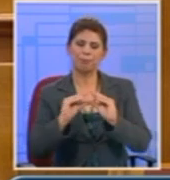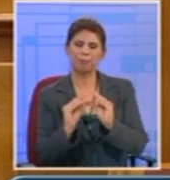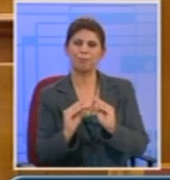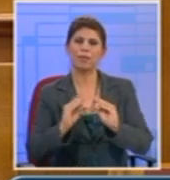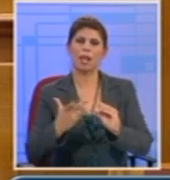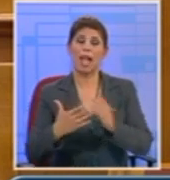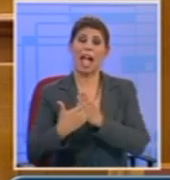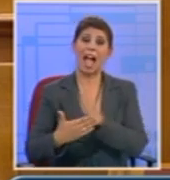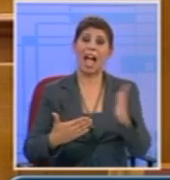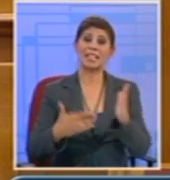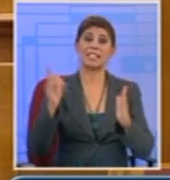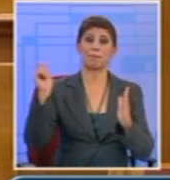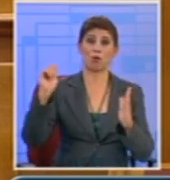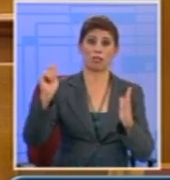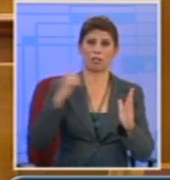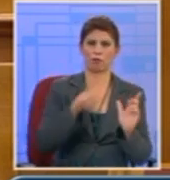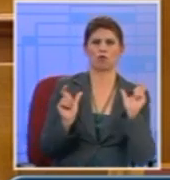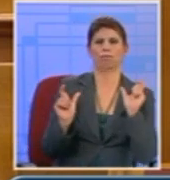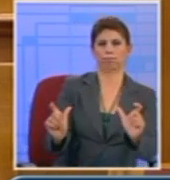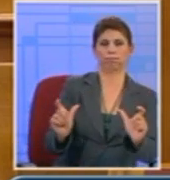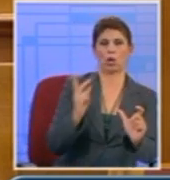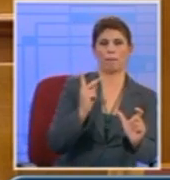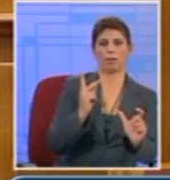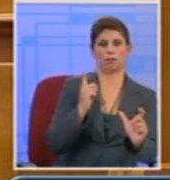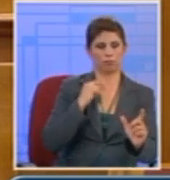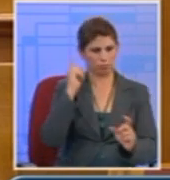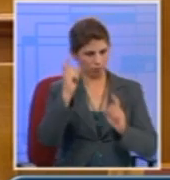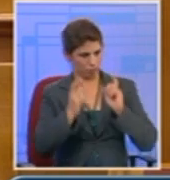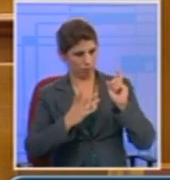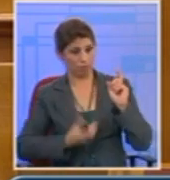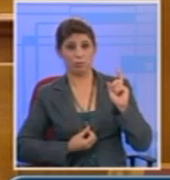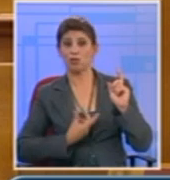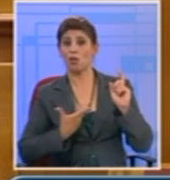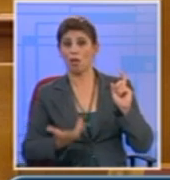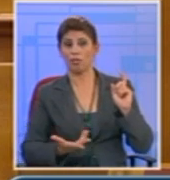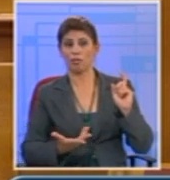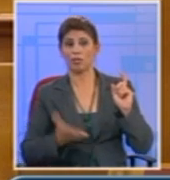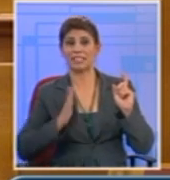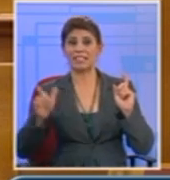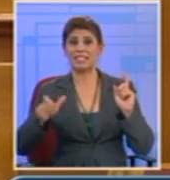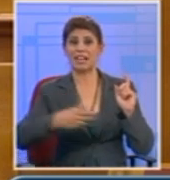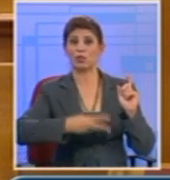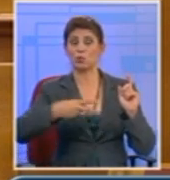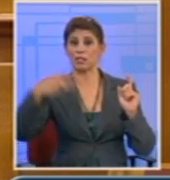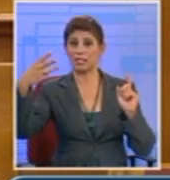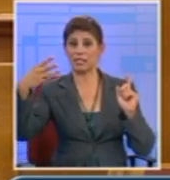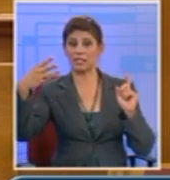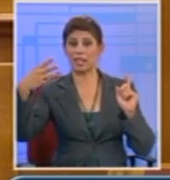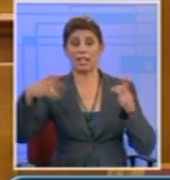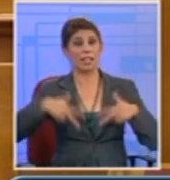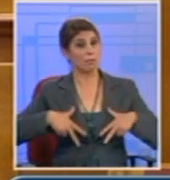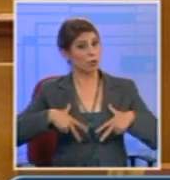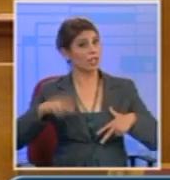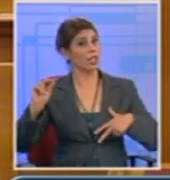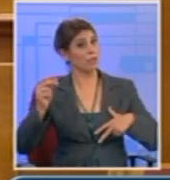αριστερής πολιτικής αναρωτιέμαι πώς νιώθουν τα στελέχη του συριζα οι υπουργοί